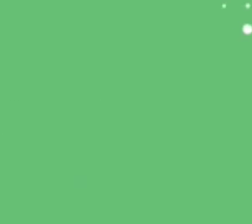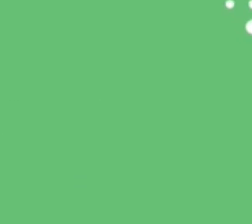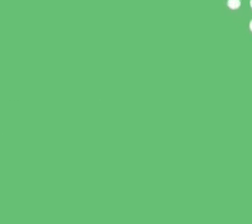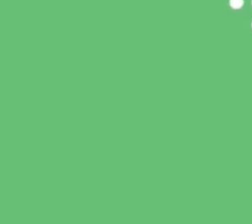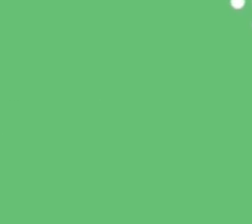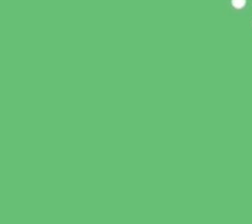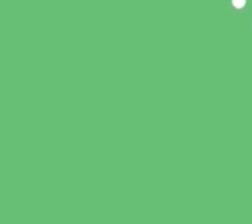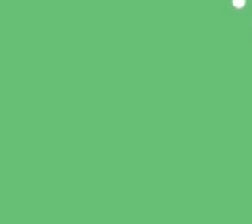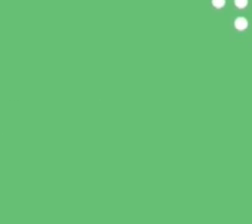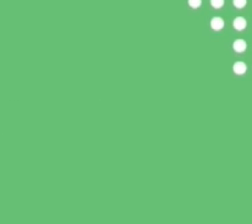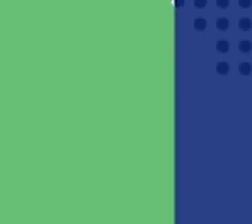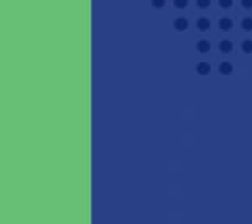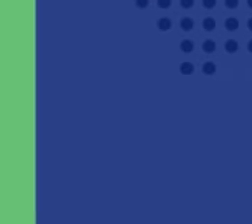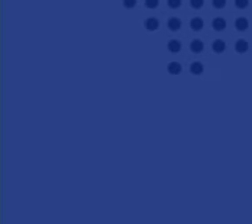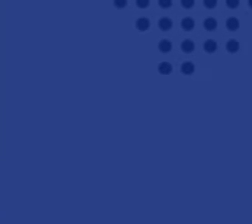Музика